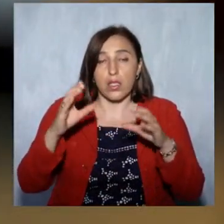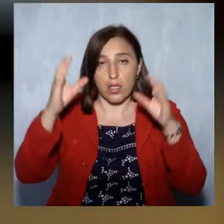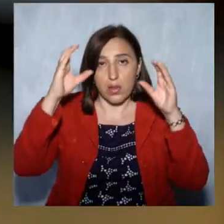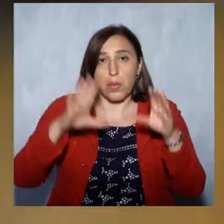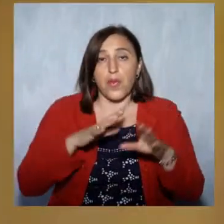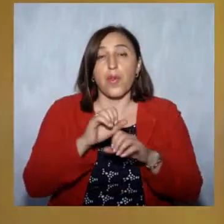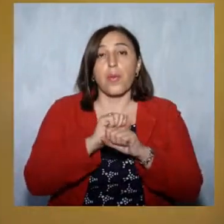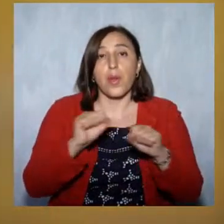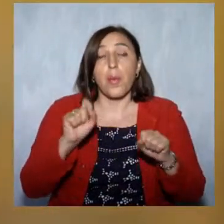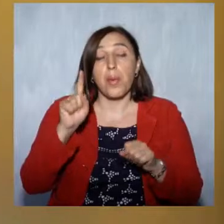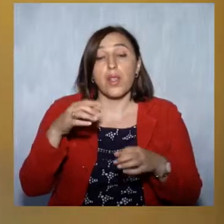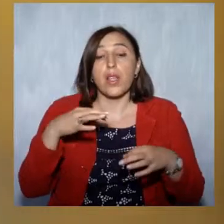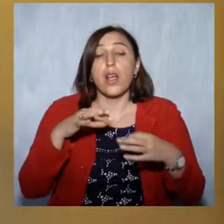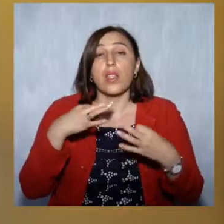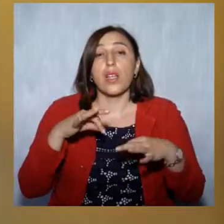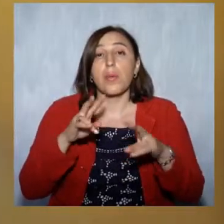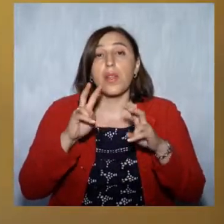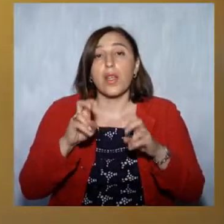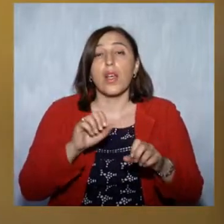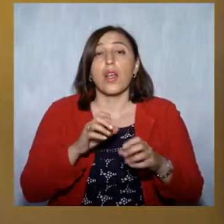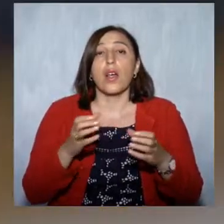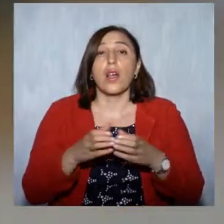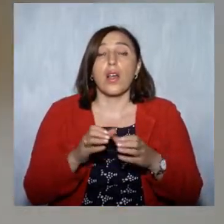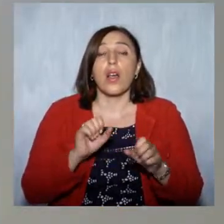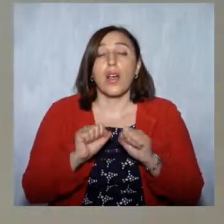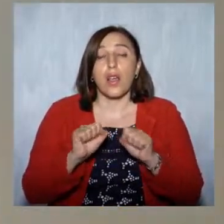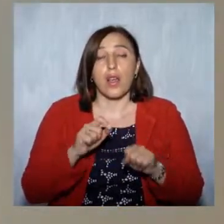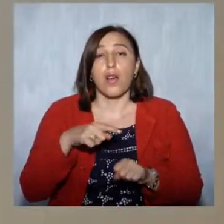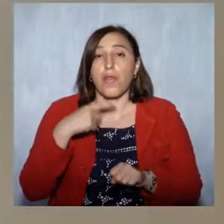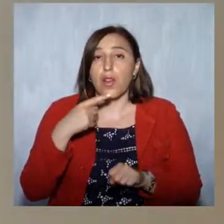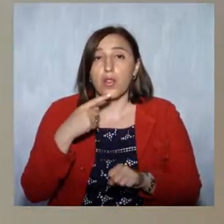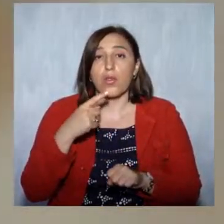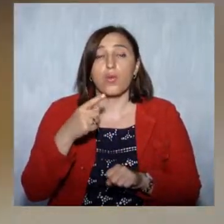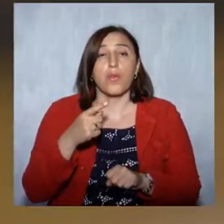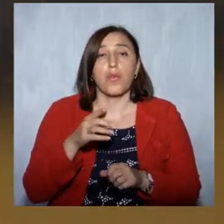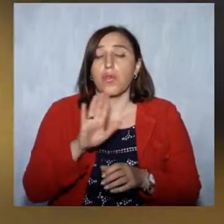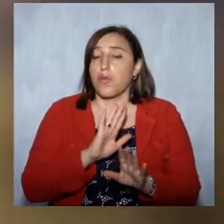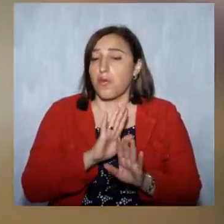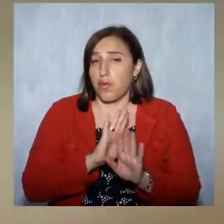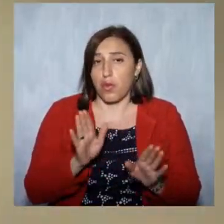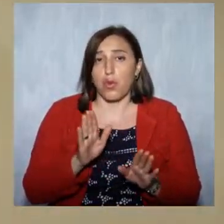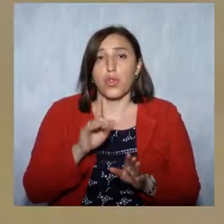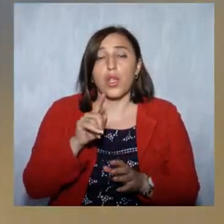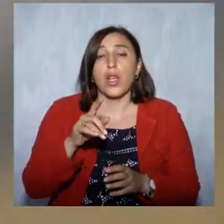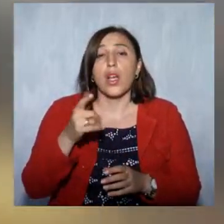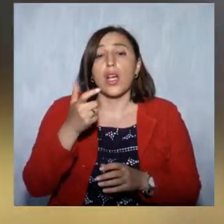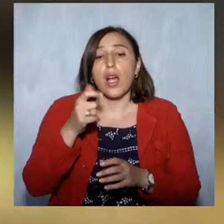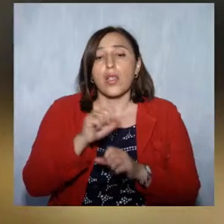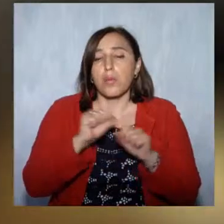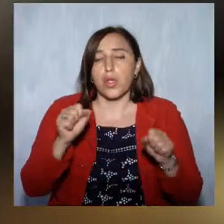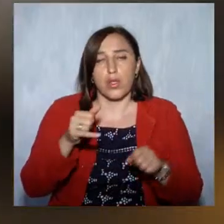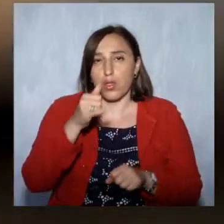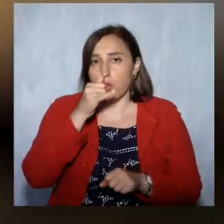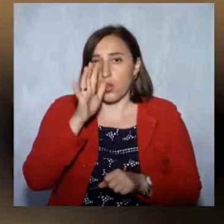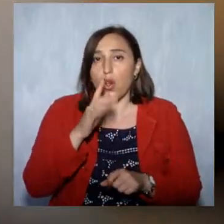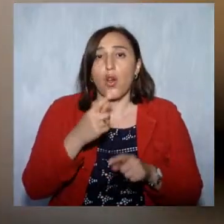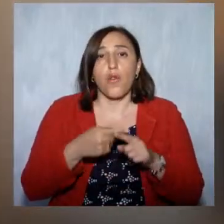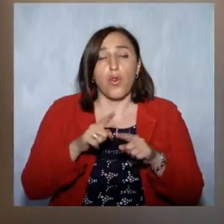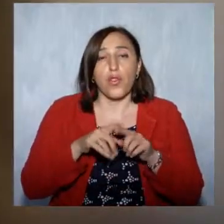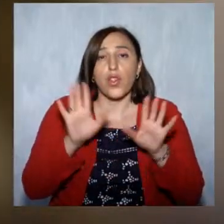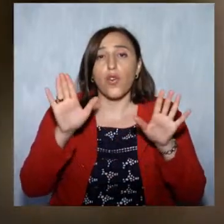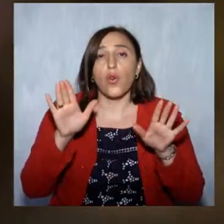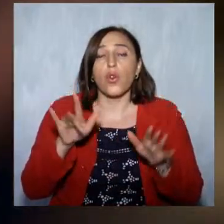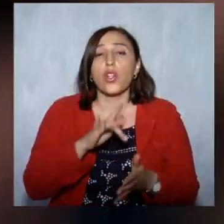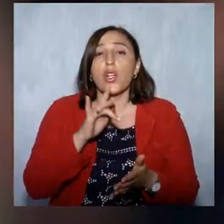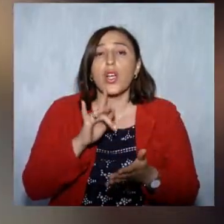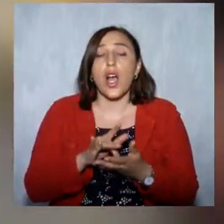տրանսպորտային ընկերության ղեկավարները, սակայն, Ռիանովսկի գործակալության հետ զրույցում հերքել են գազի պայթյունի վարկածը, պնդելով, թե Վորոնեժում